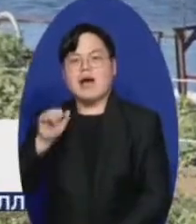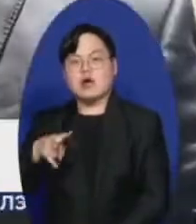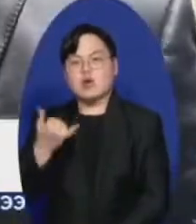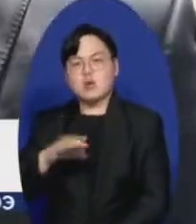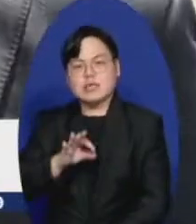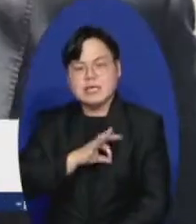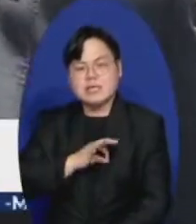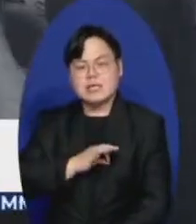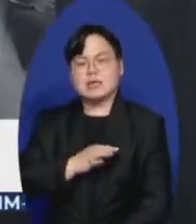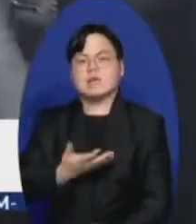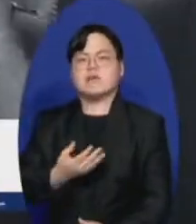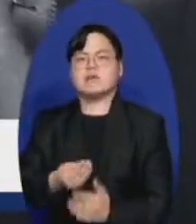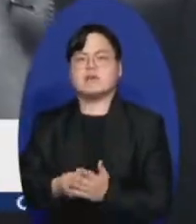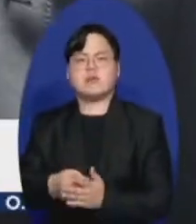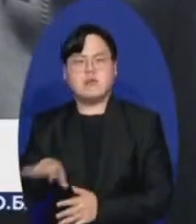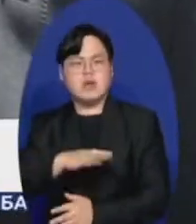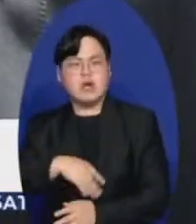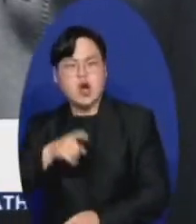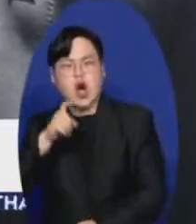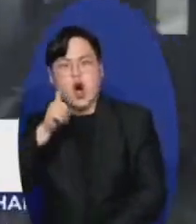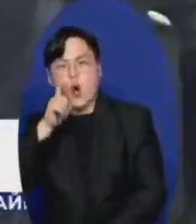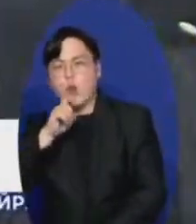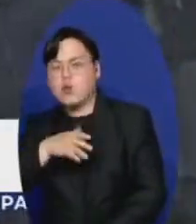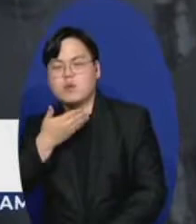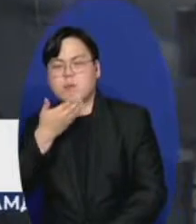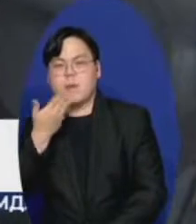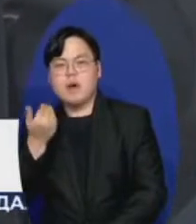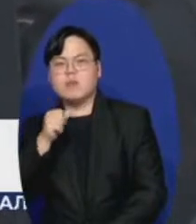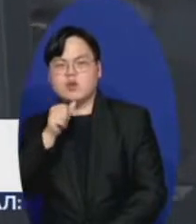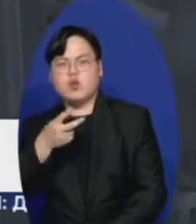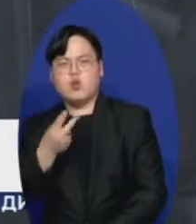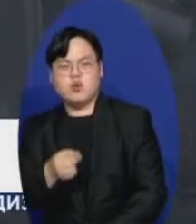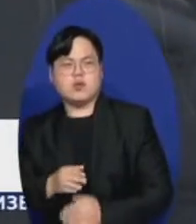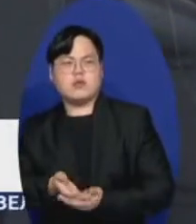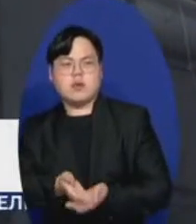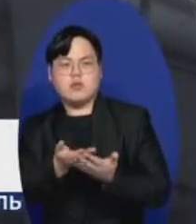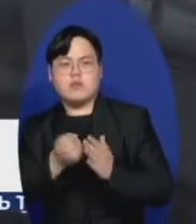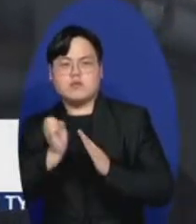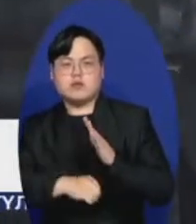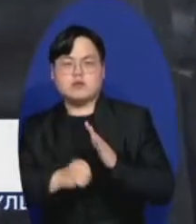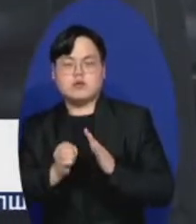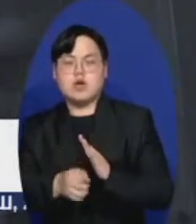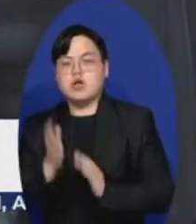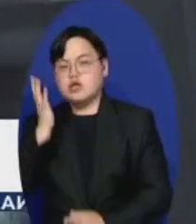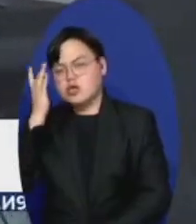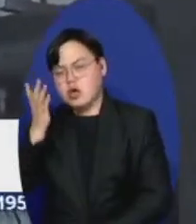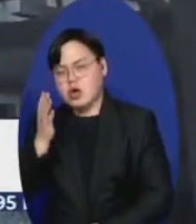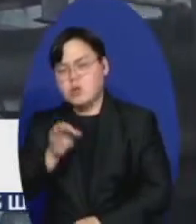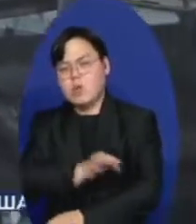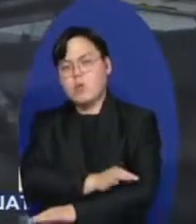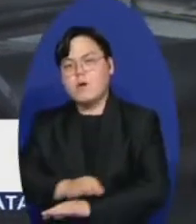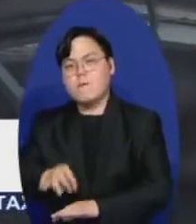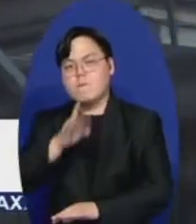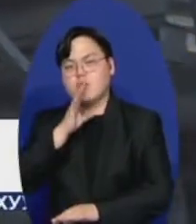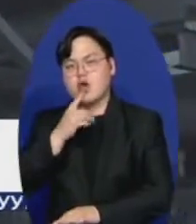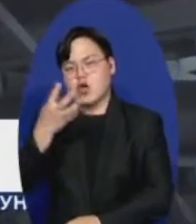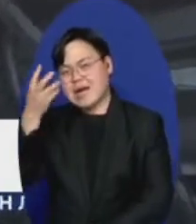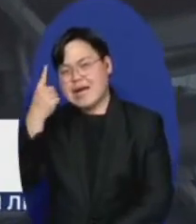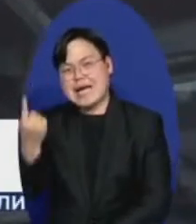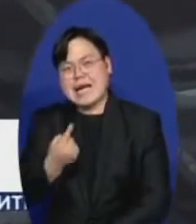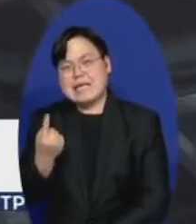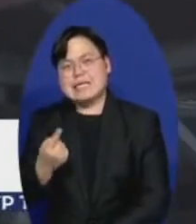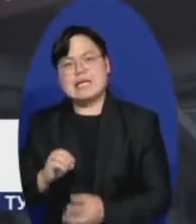чинь. Тэр энэ үйлдвэрүүдийг хөсөөсөө өдр дэмжиж ажиллахаас аргагүй байна. Шин сэргэлтийн бодлогын хүрээнд хэрэгжих төслүүдийг төр ганцаараа хийж